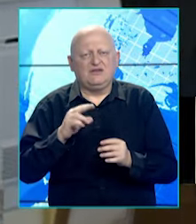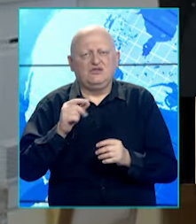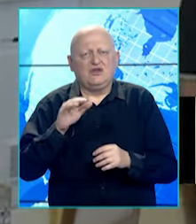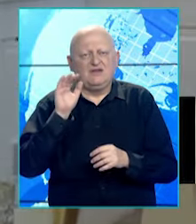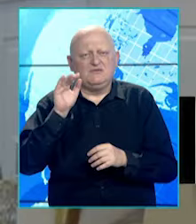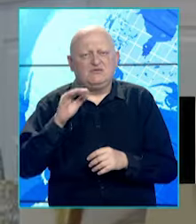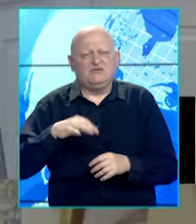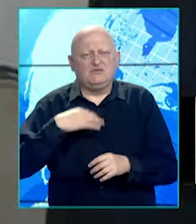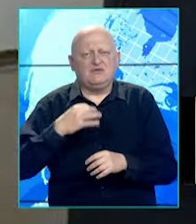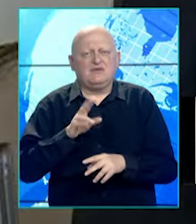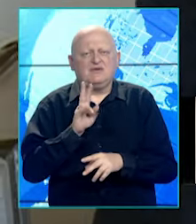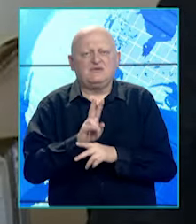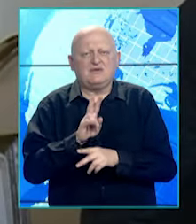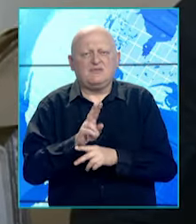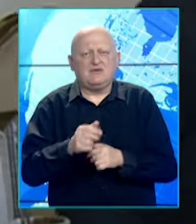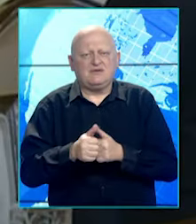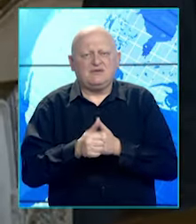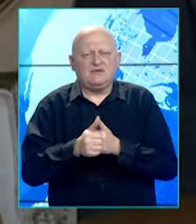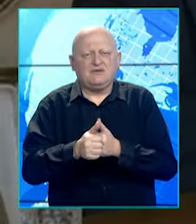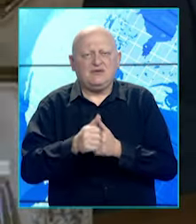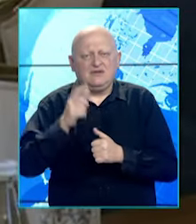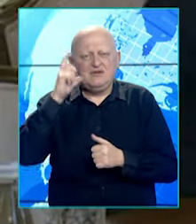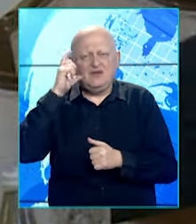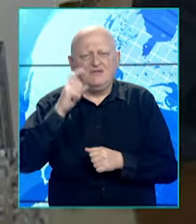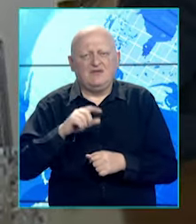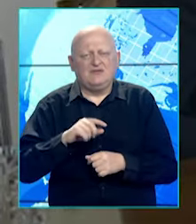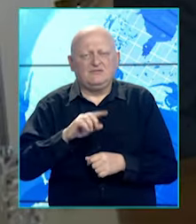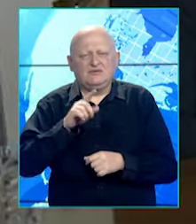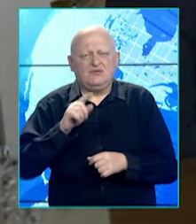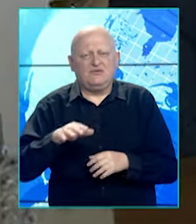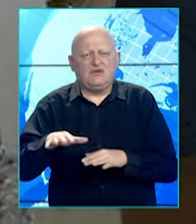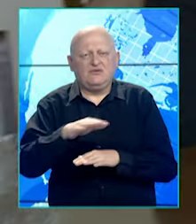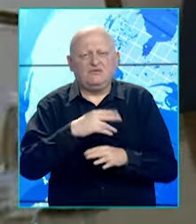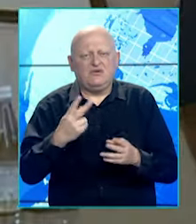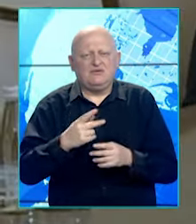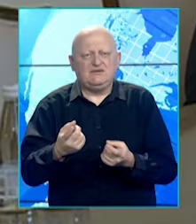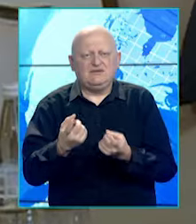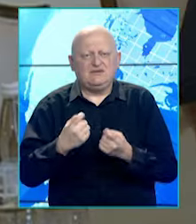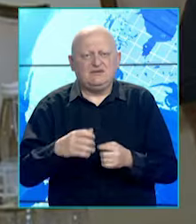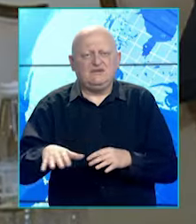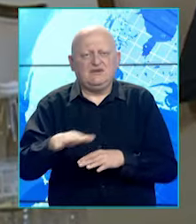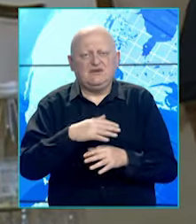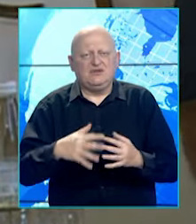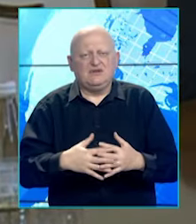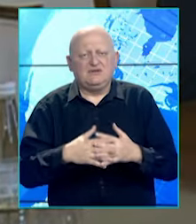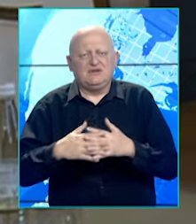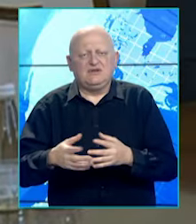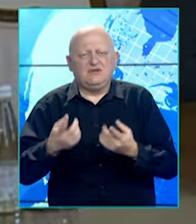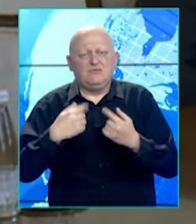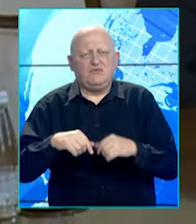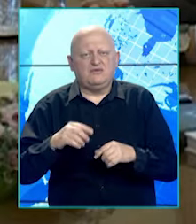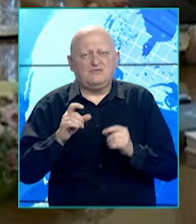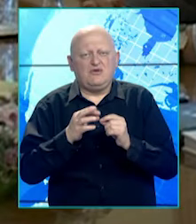Trocaz. Trocaz je poručio da Francuska pažljivo prati glavna pitanja u regionu kao i inicijative regionalne